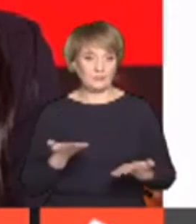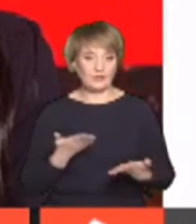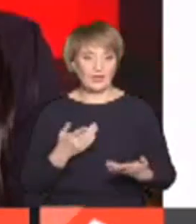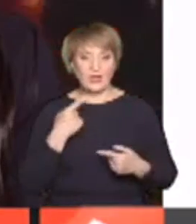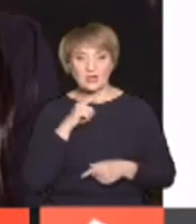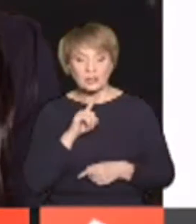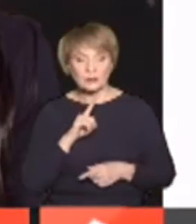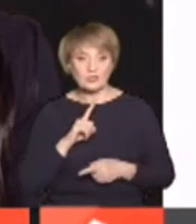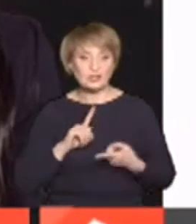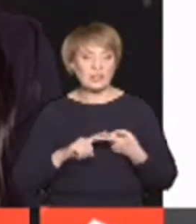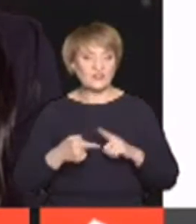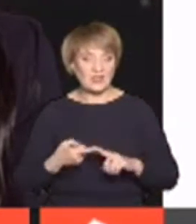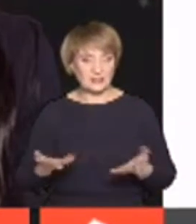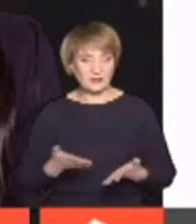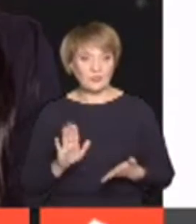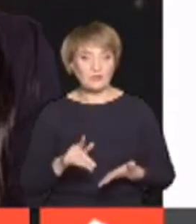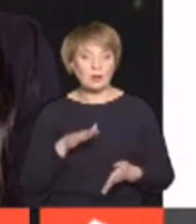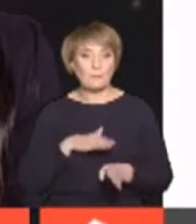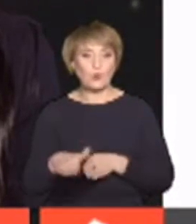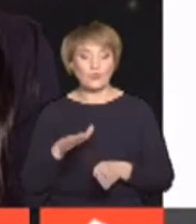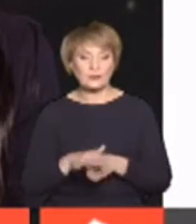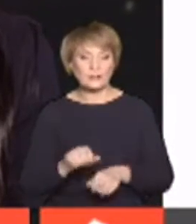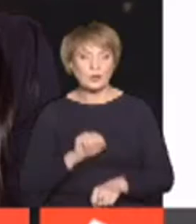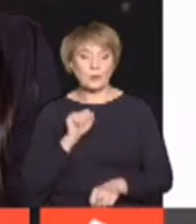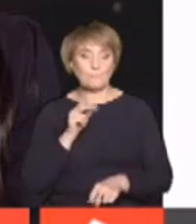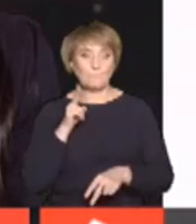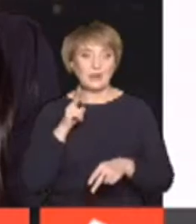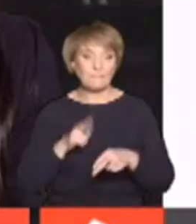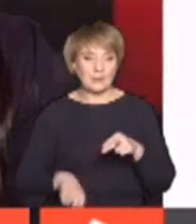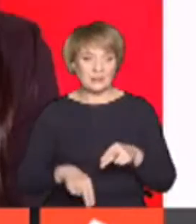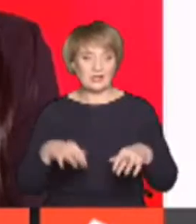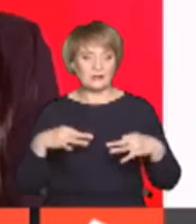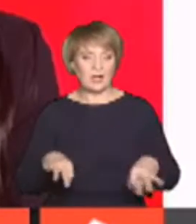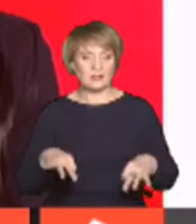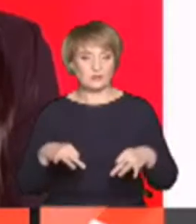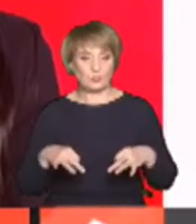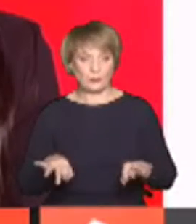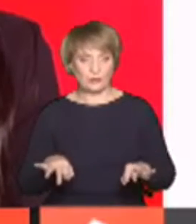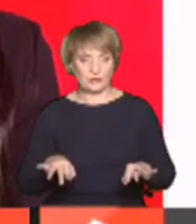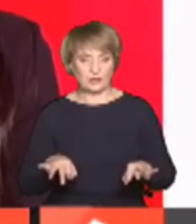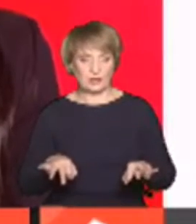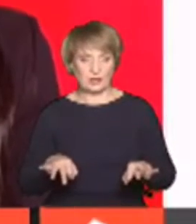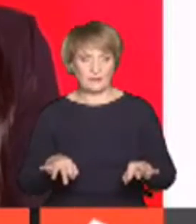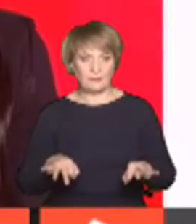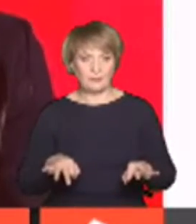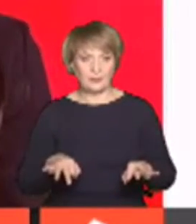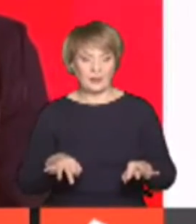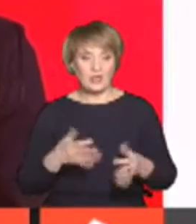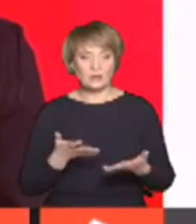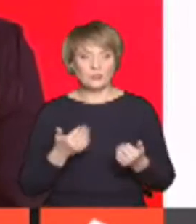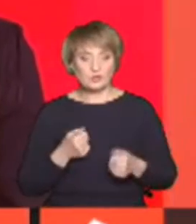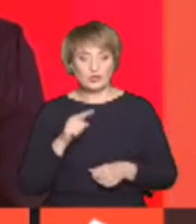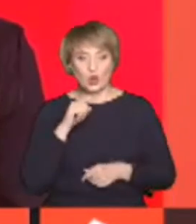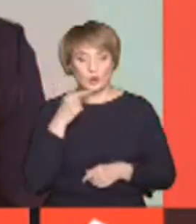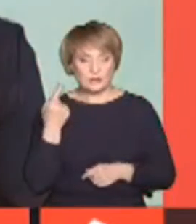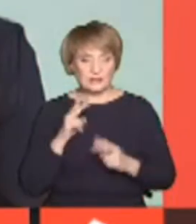всюди, де це можливо, ми маємо повністю припинити транспортне сполучення з Російською